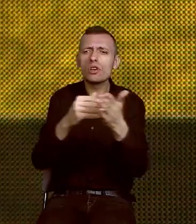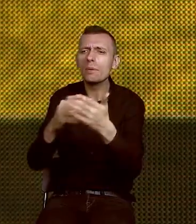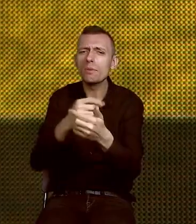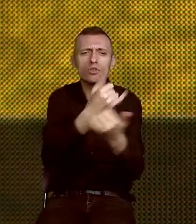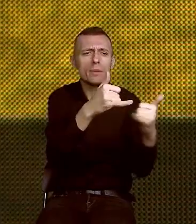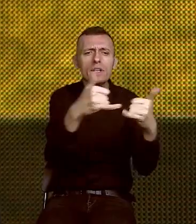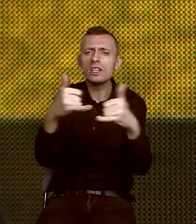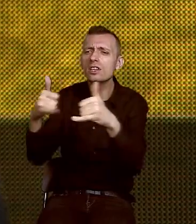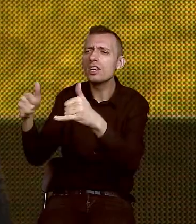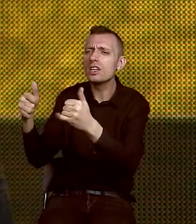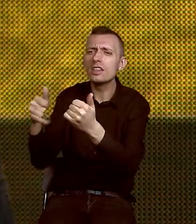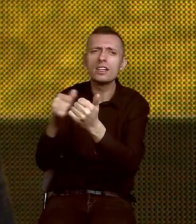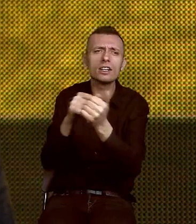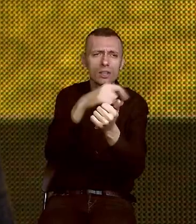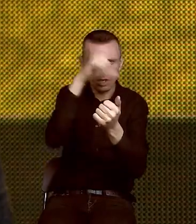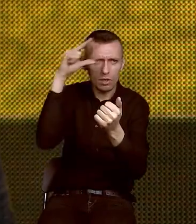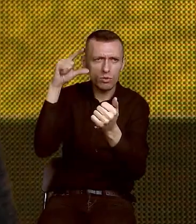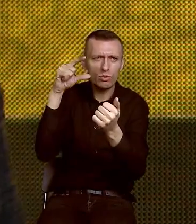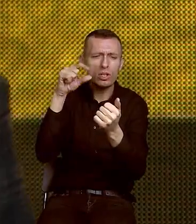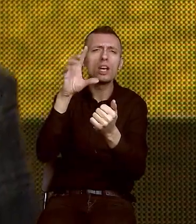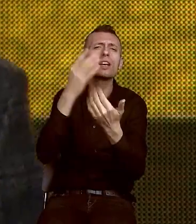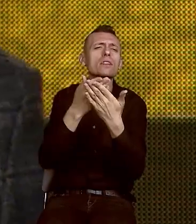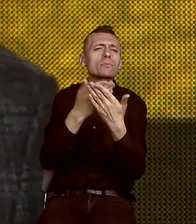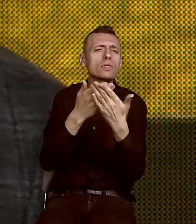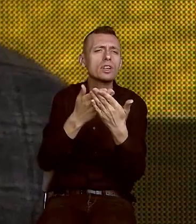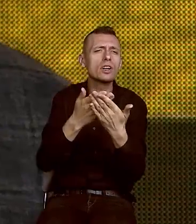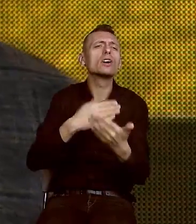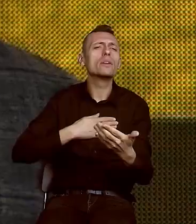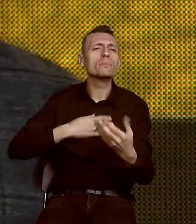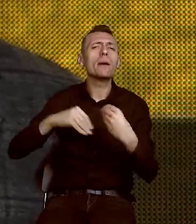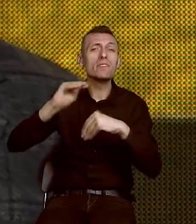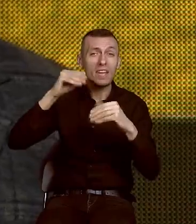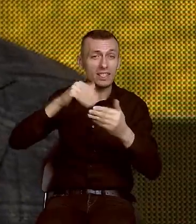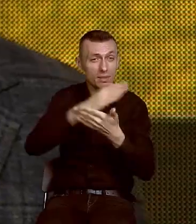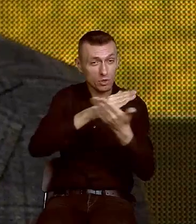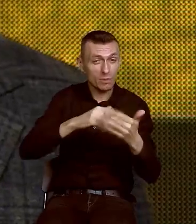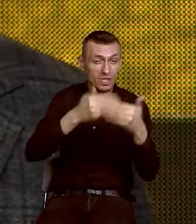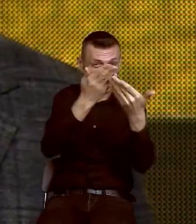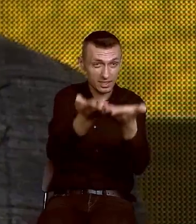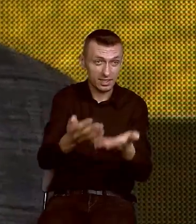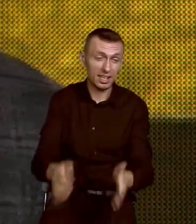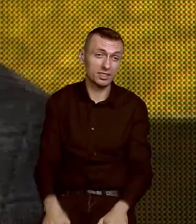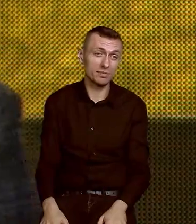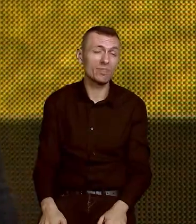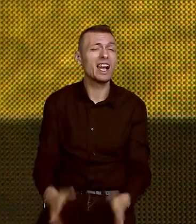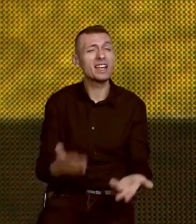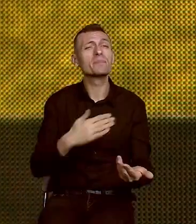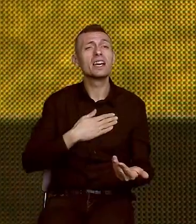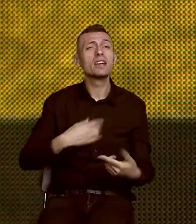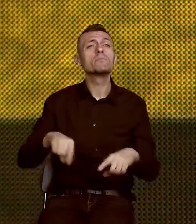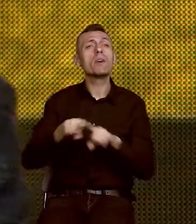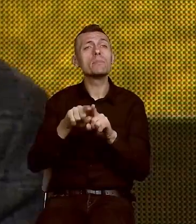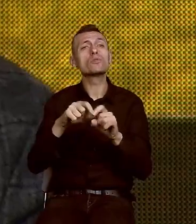strony, zauważyłem to w moim własnym życiu, jest to jednocześnie pokusa, ponieważ taka